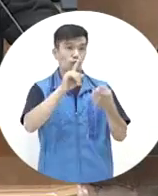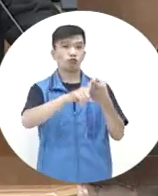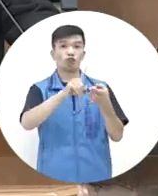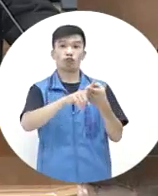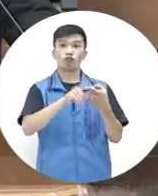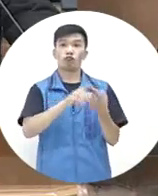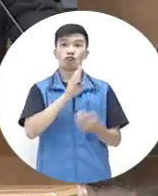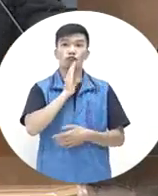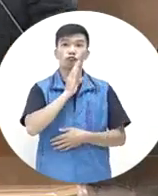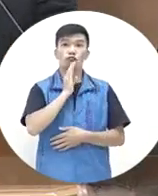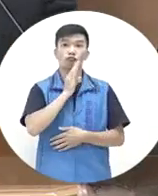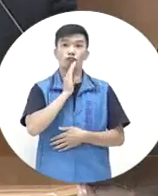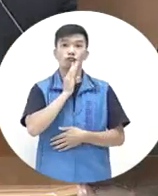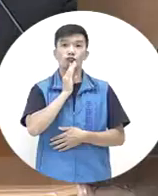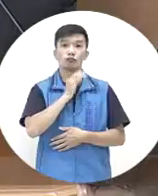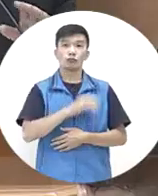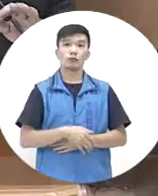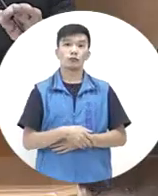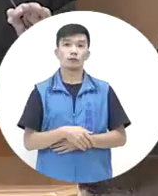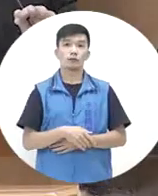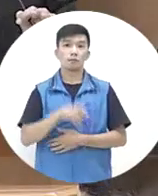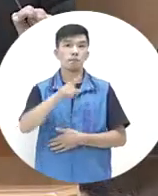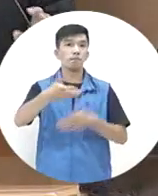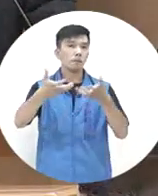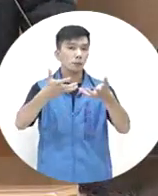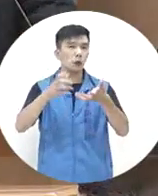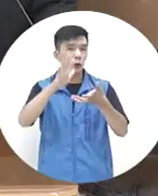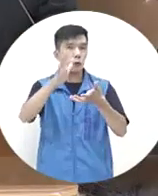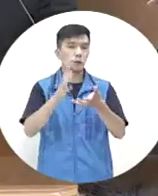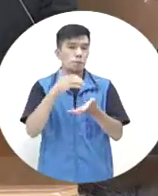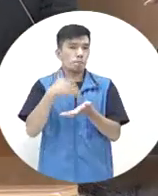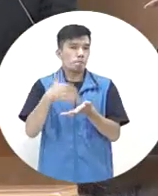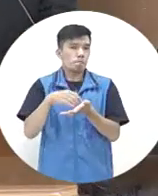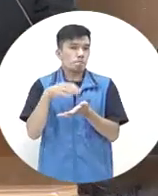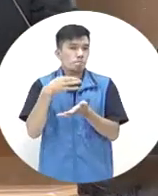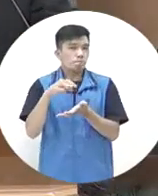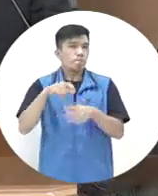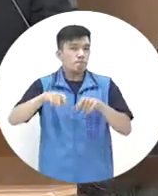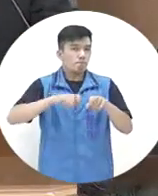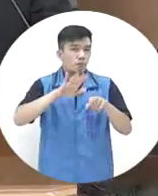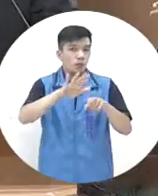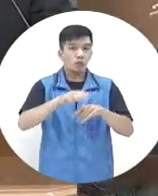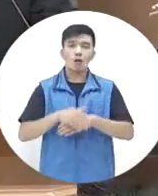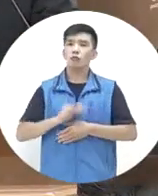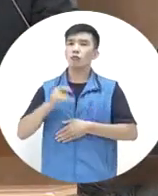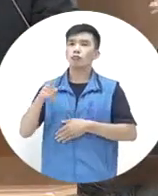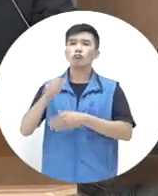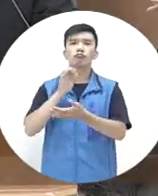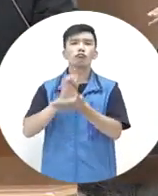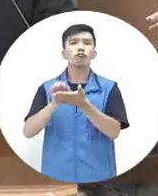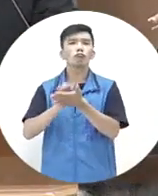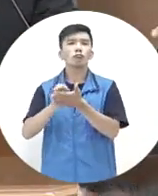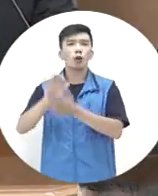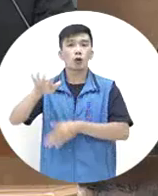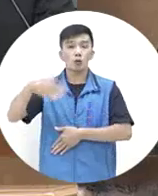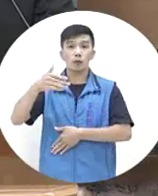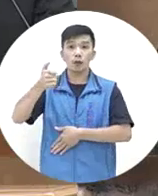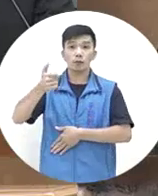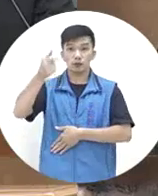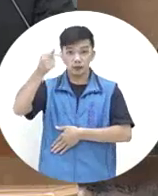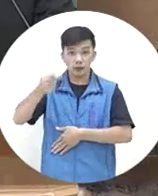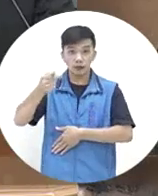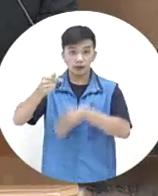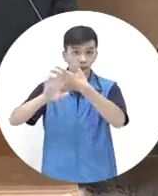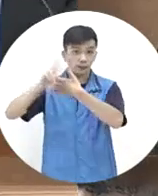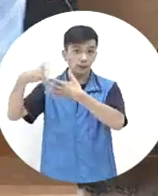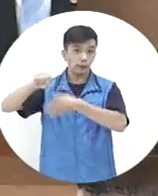没有错。 局长，是吗？ 这个部分有财务计划。 对，可是你555亿上面还要再追加吗？ 没有，现